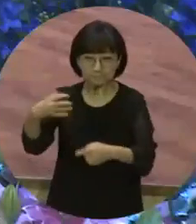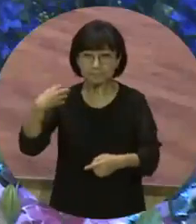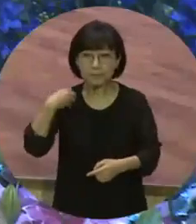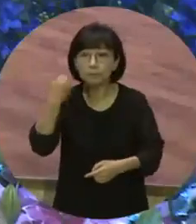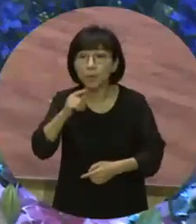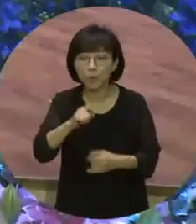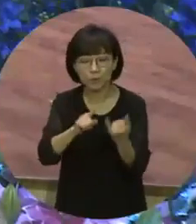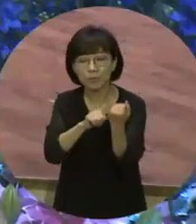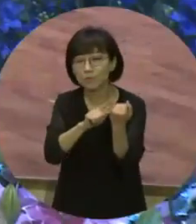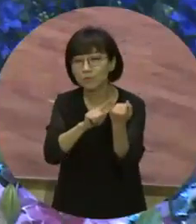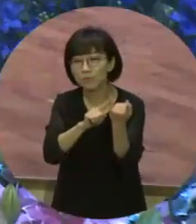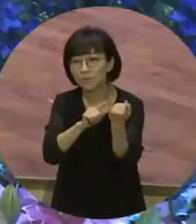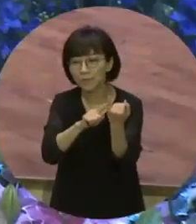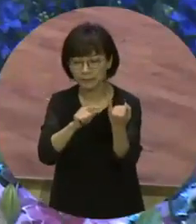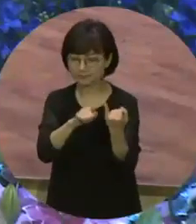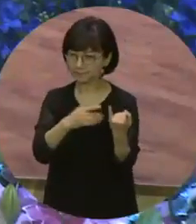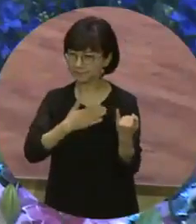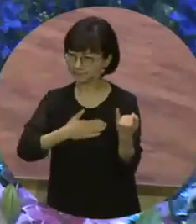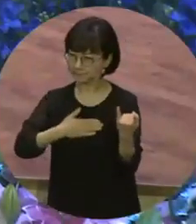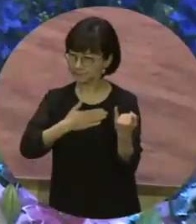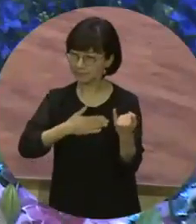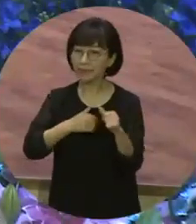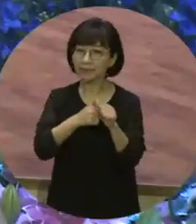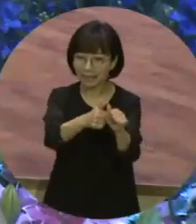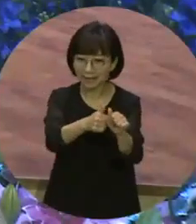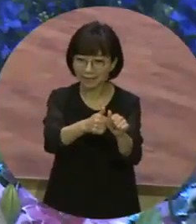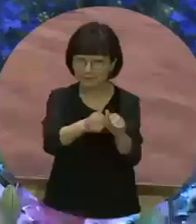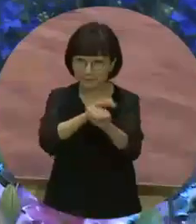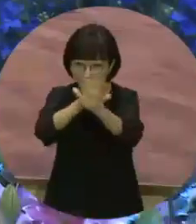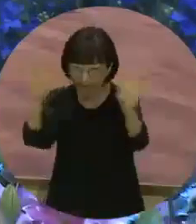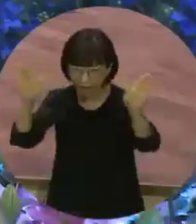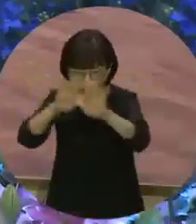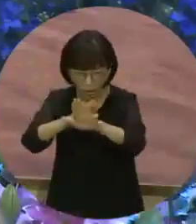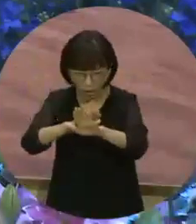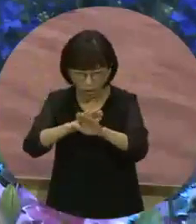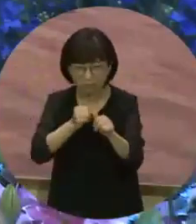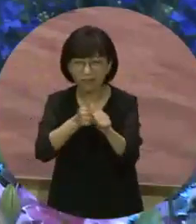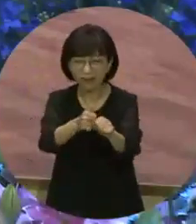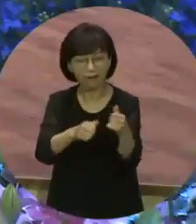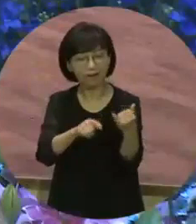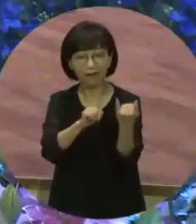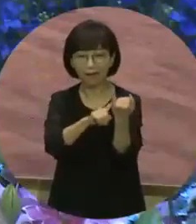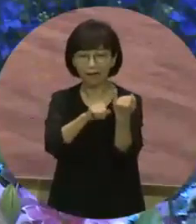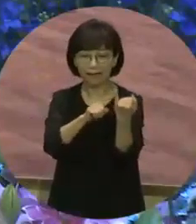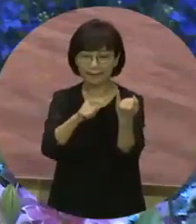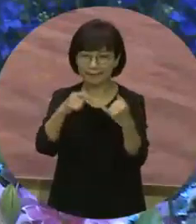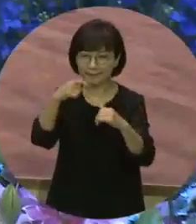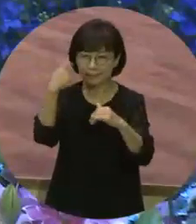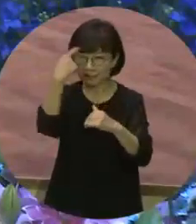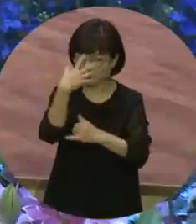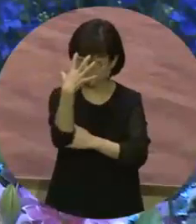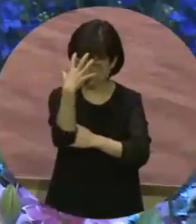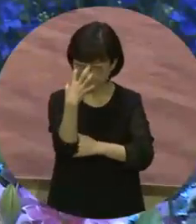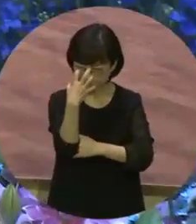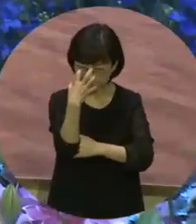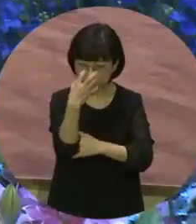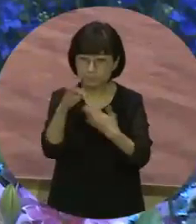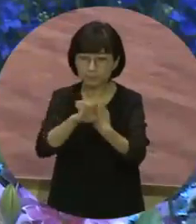기분 따라 감정 따라 분위기가, 집안 분위기가 달라요. 아내가 해가 어두워지면 집이 다